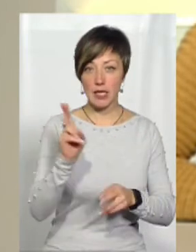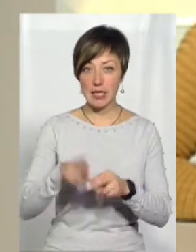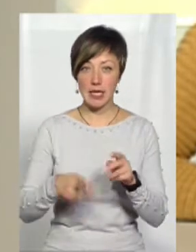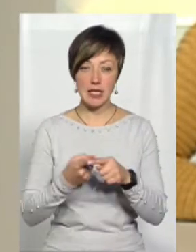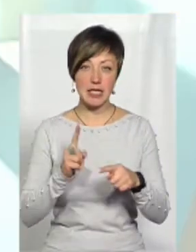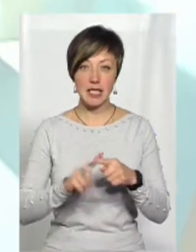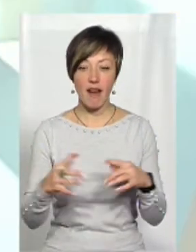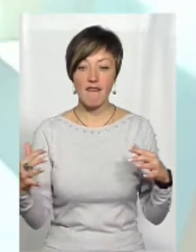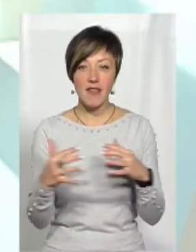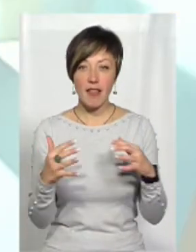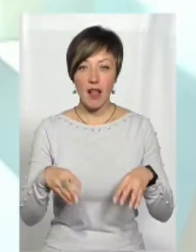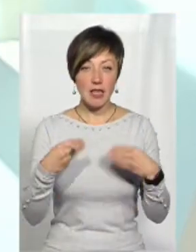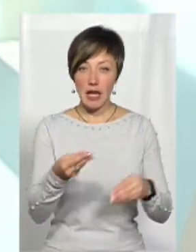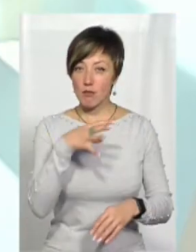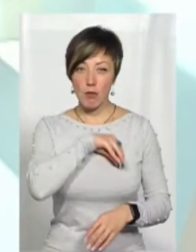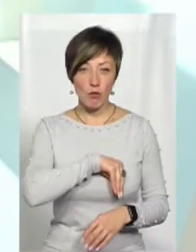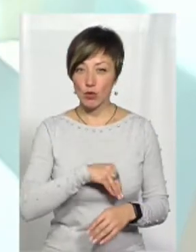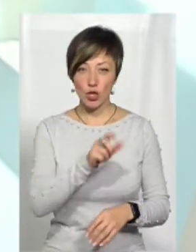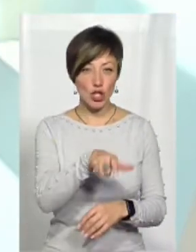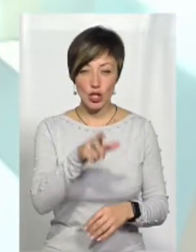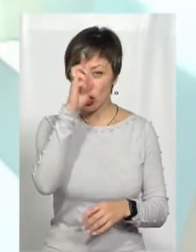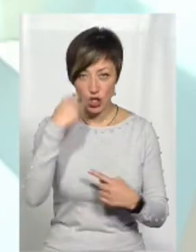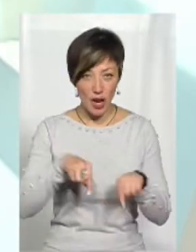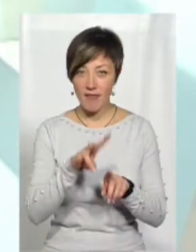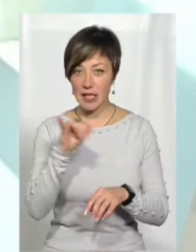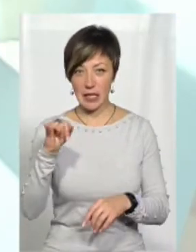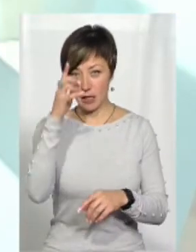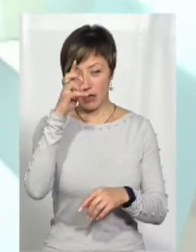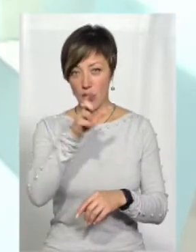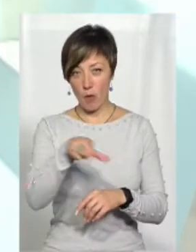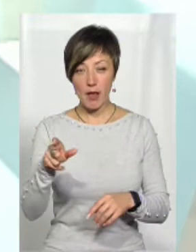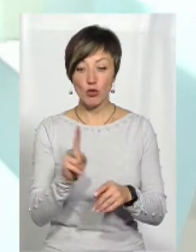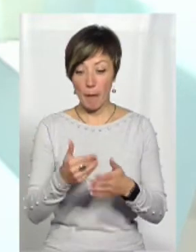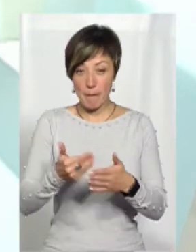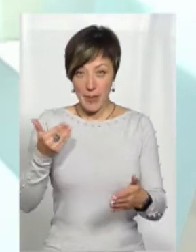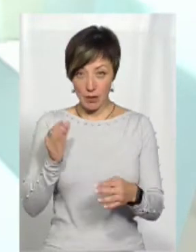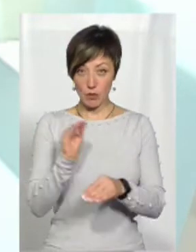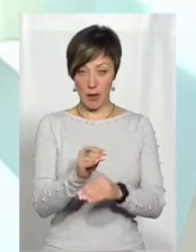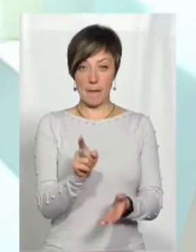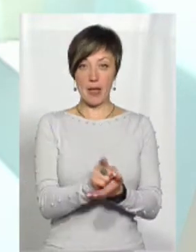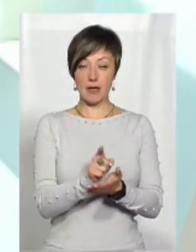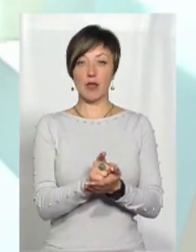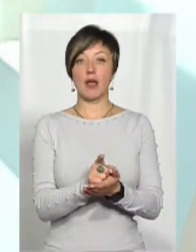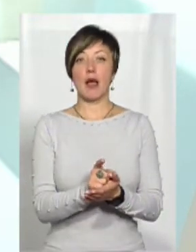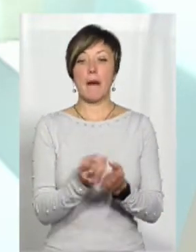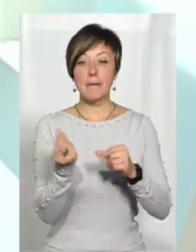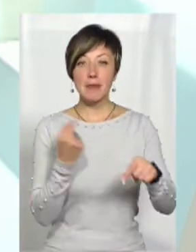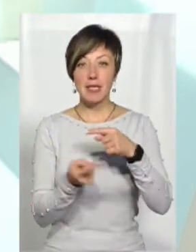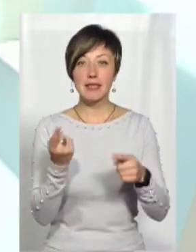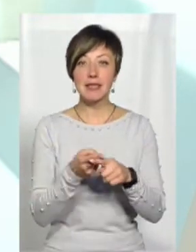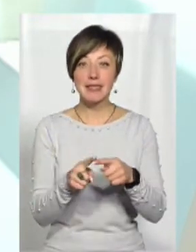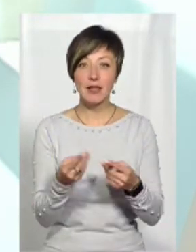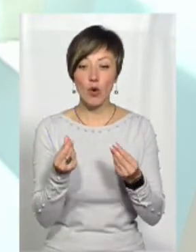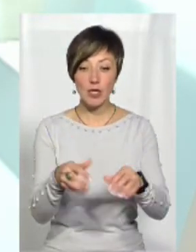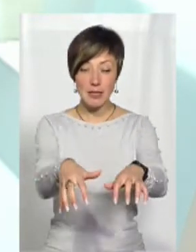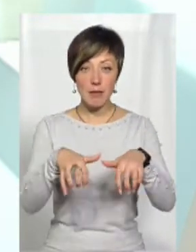вона не дасть прибутку ні державі, ні громадянам. Бо перед тим, щоб додати пенсію, пенсіонерів, то у підприємця треба ці гроші